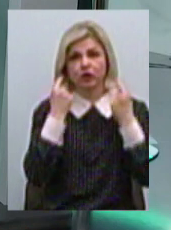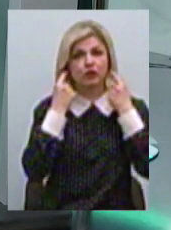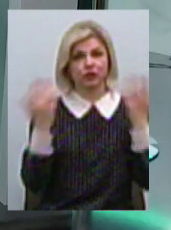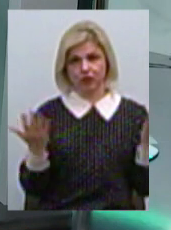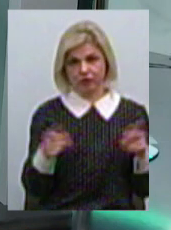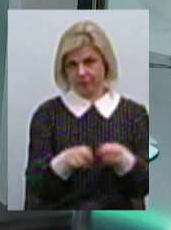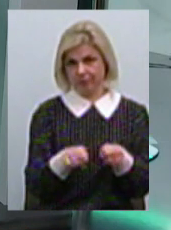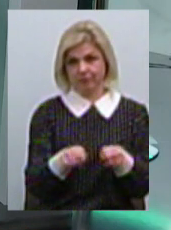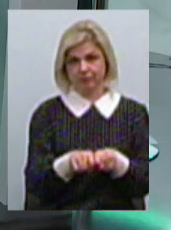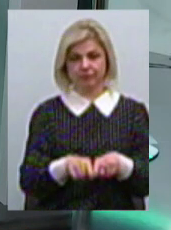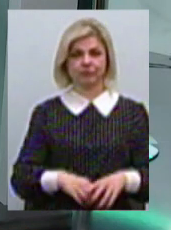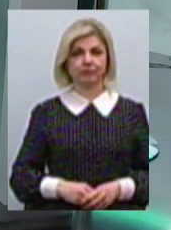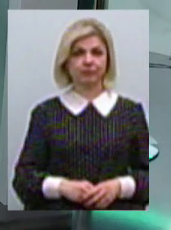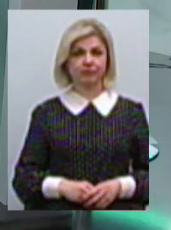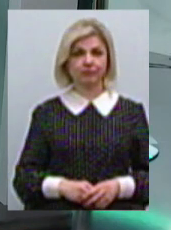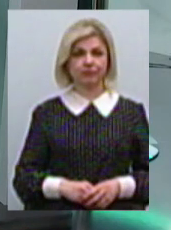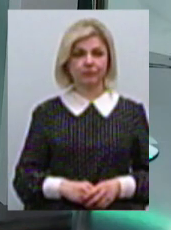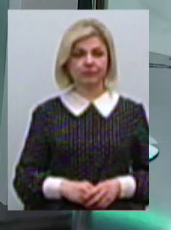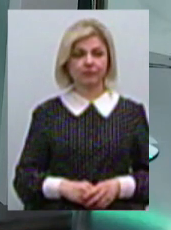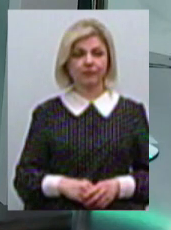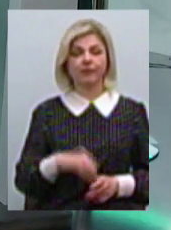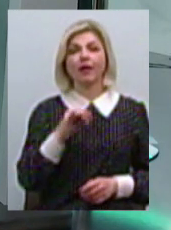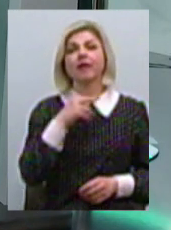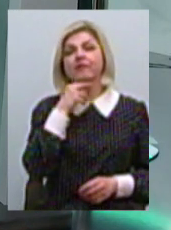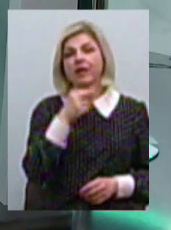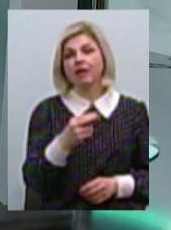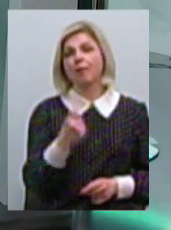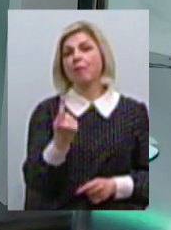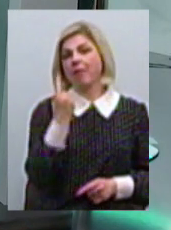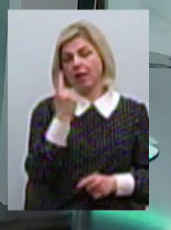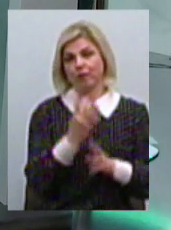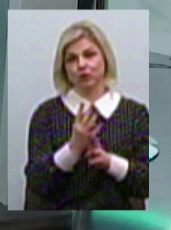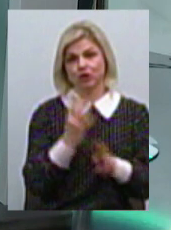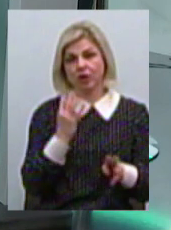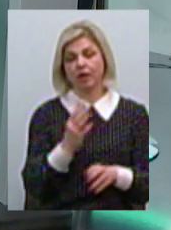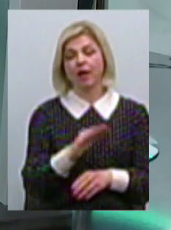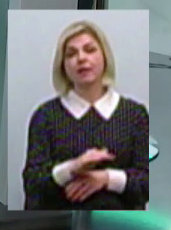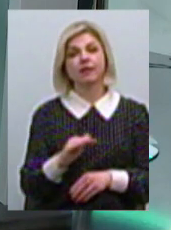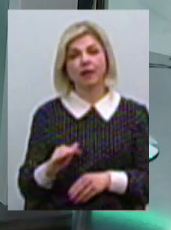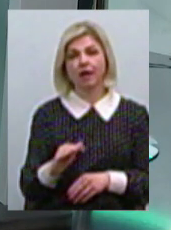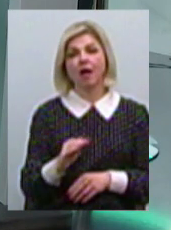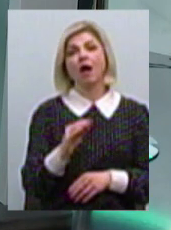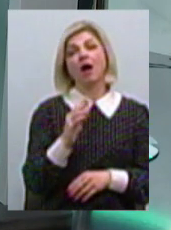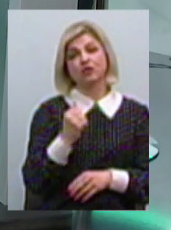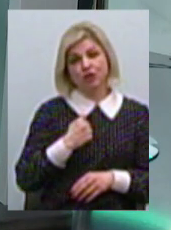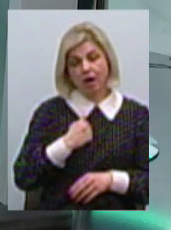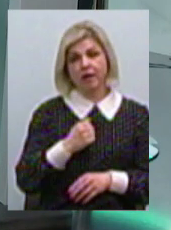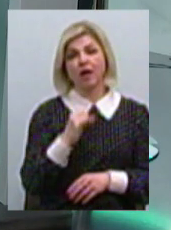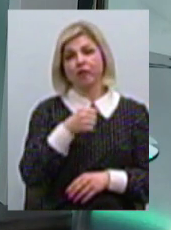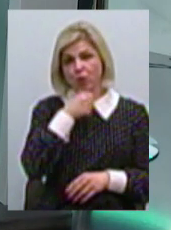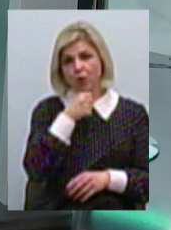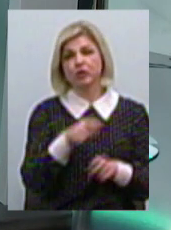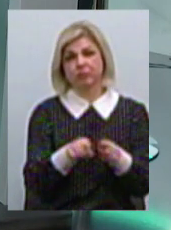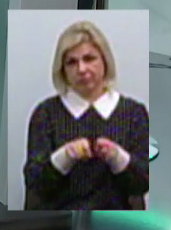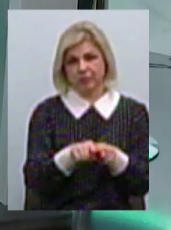Так, звісно. І ми от звертаємо увагу, в першу чергу, до дітей, але, на жаль, дорослі допускаються